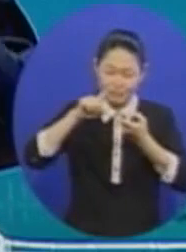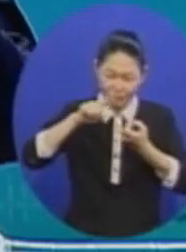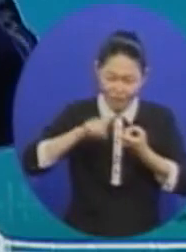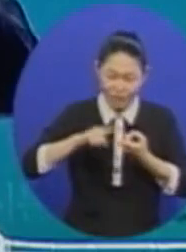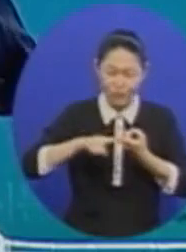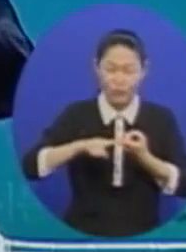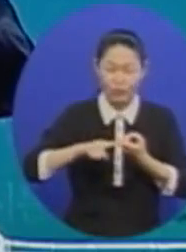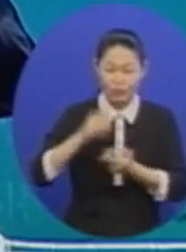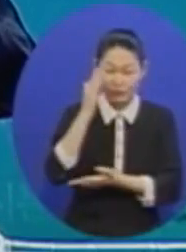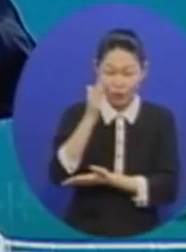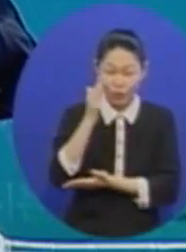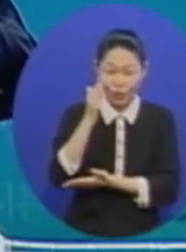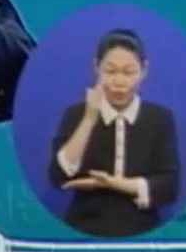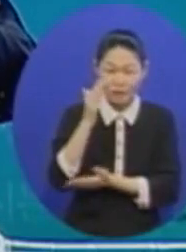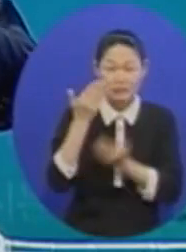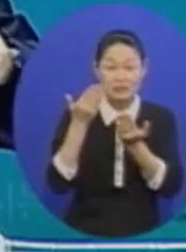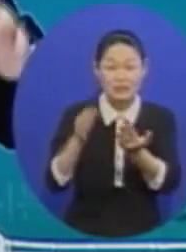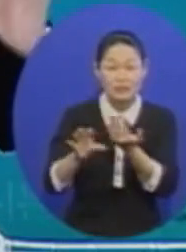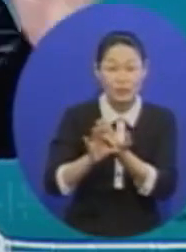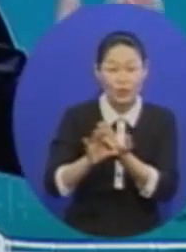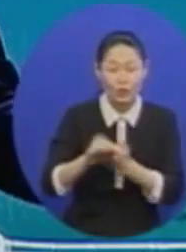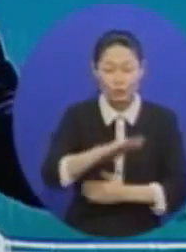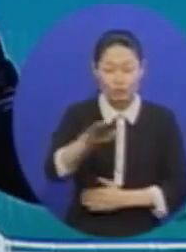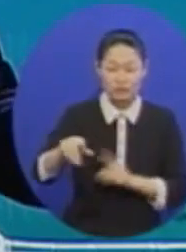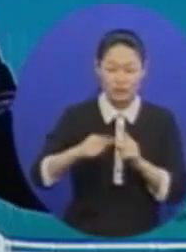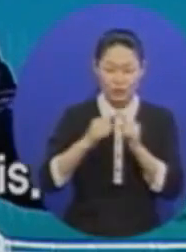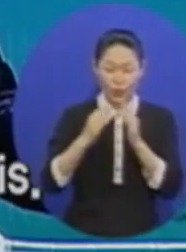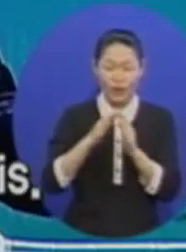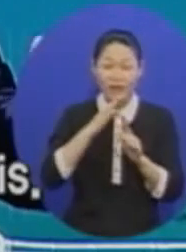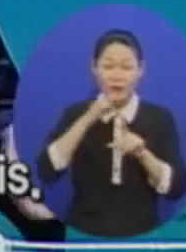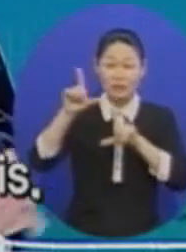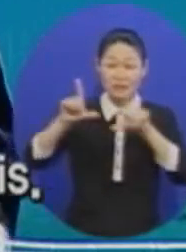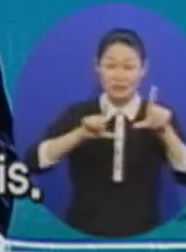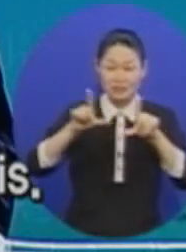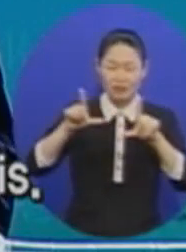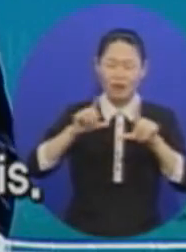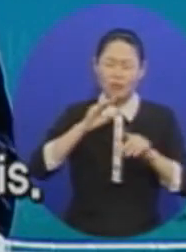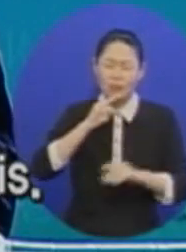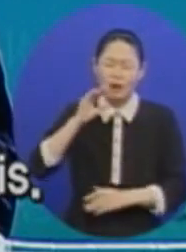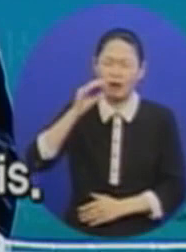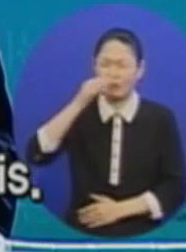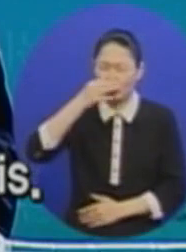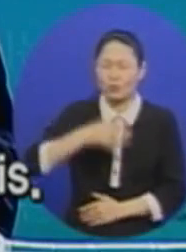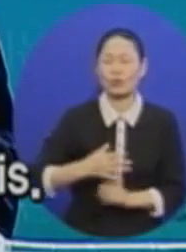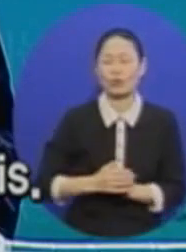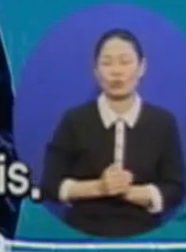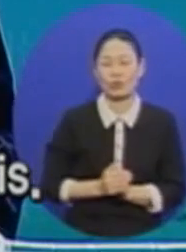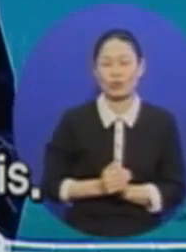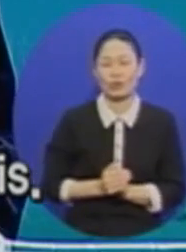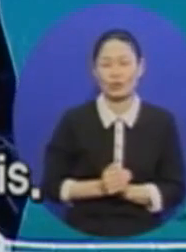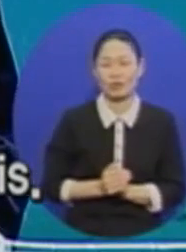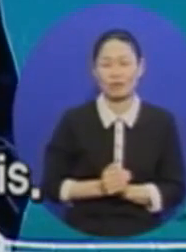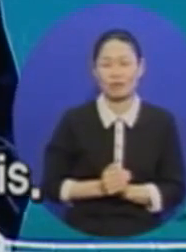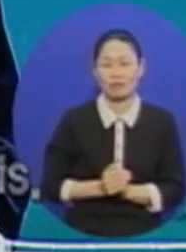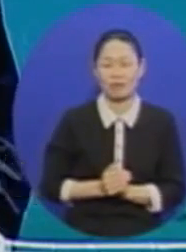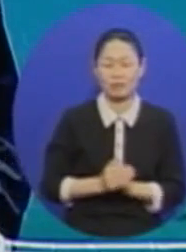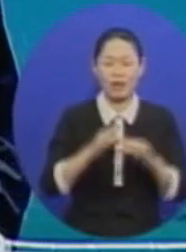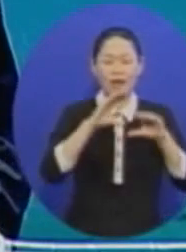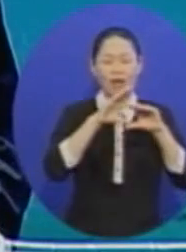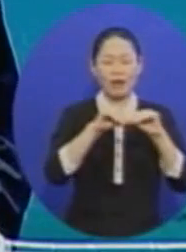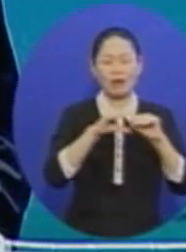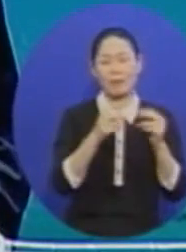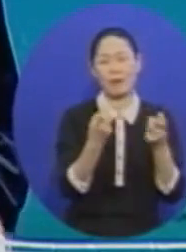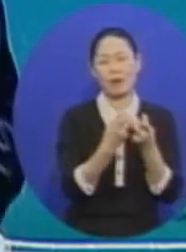설교를 하자니 지금 우리 교회 현실은 너무 힘들어요 그러면 이거 풀 방법이